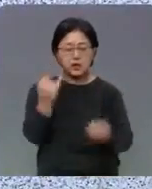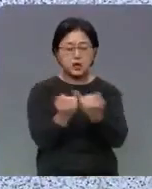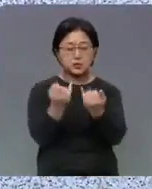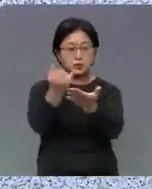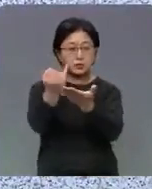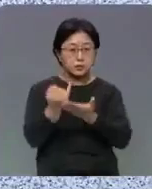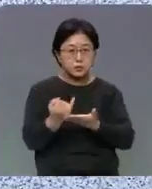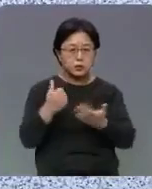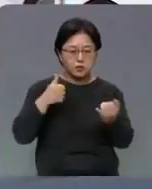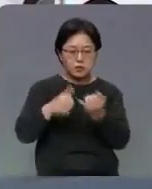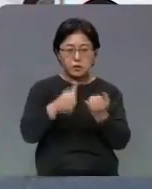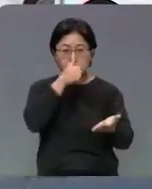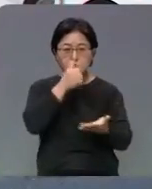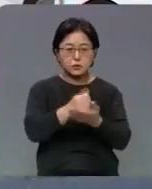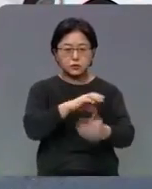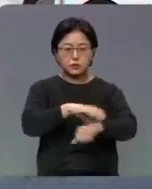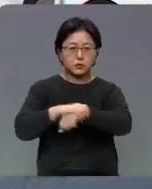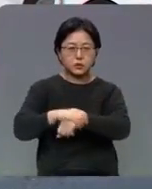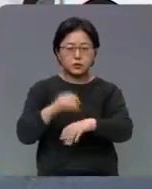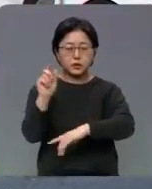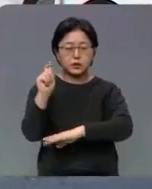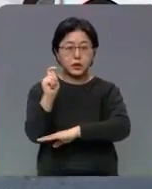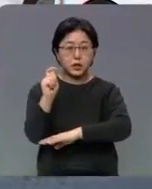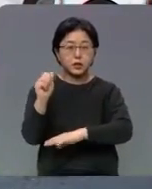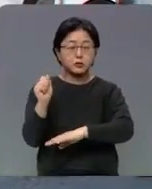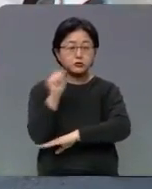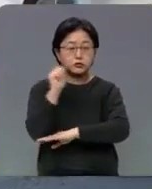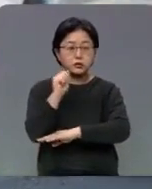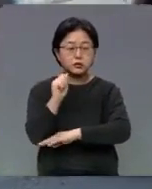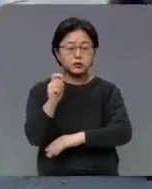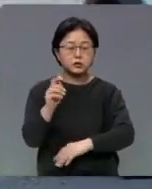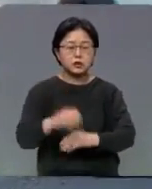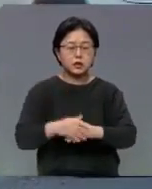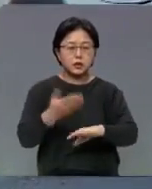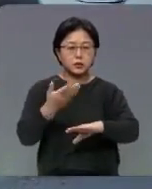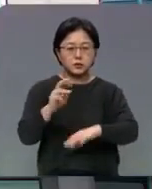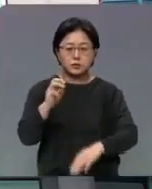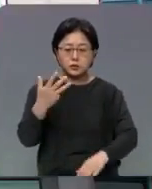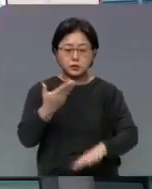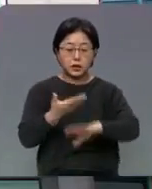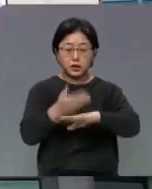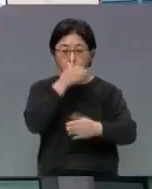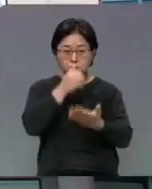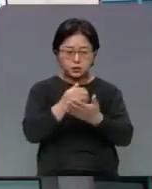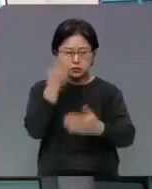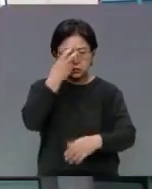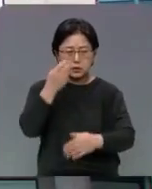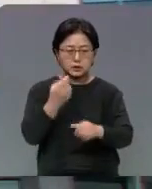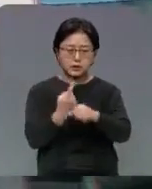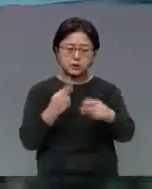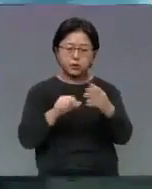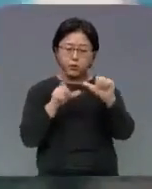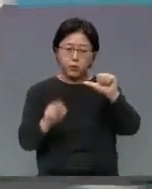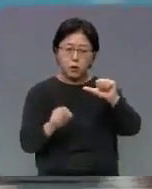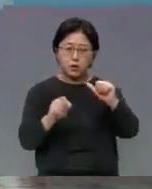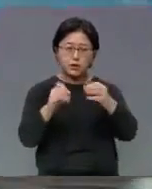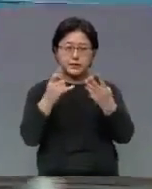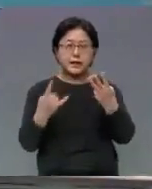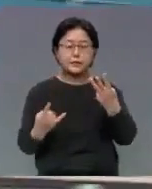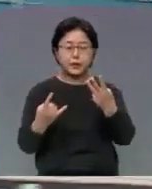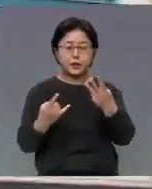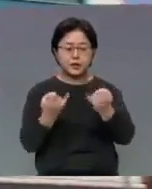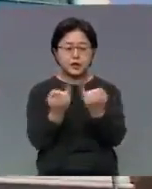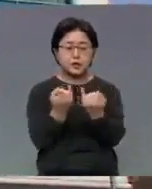여성 승객을 성폭행한 혐의로 구속된 택시기사 37살 A씨의 여죄를 확인하는 과정에서 지난해 5월 등 모두 3차례에